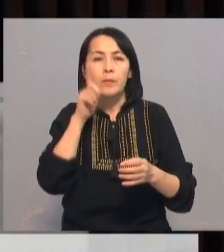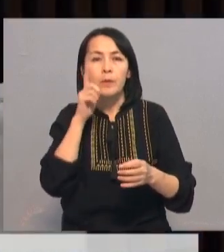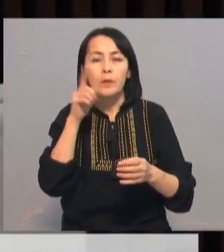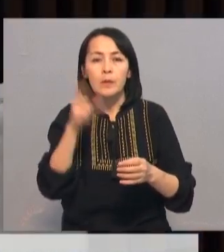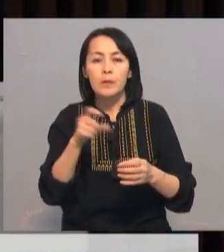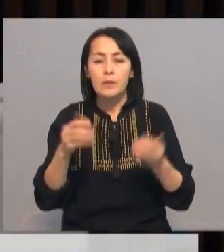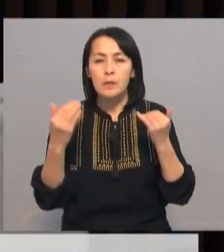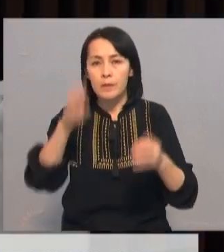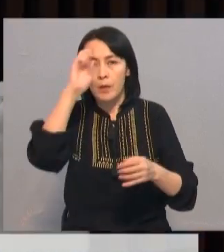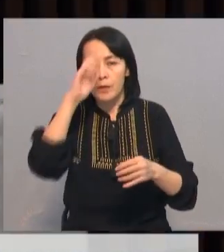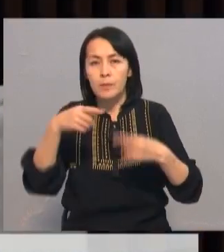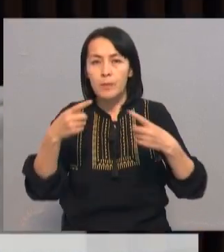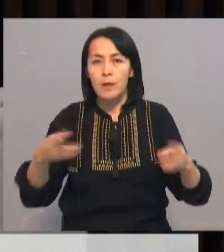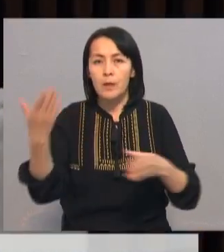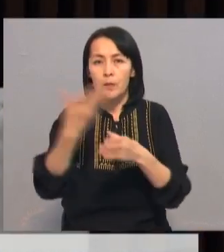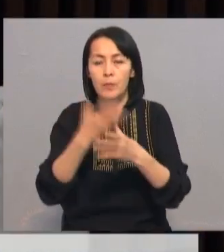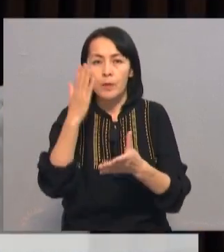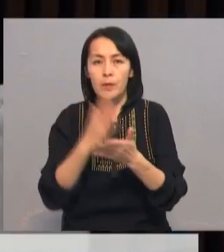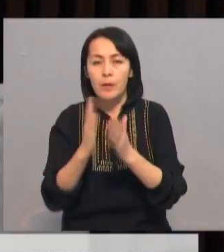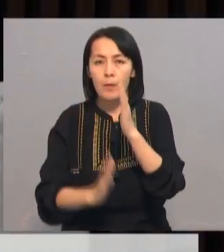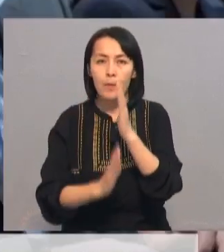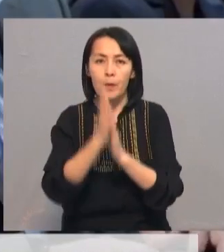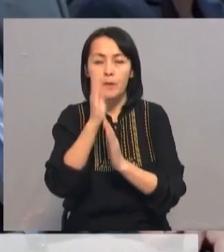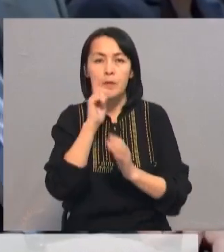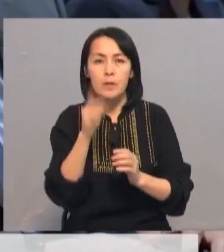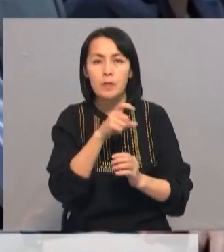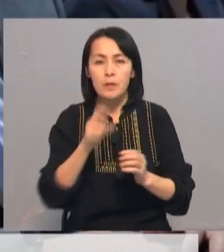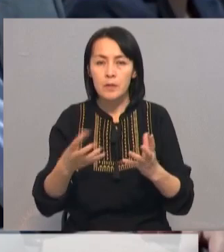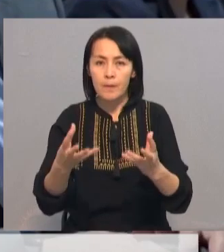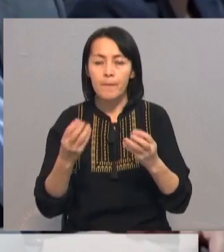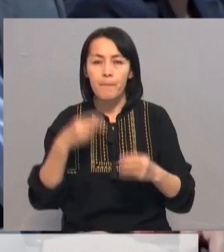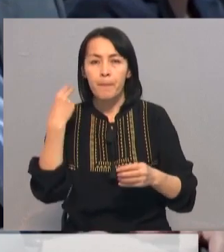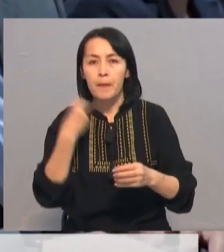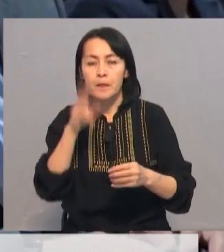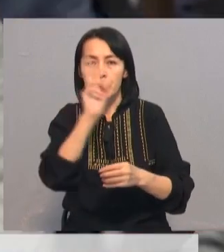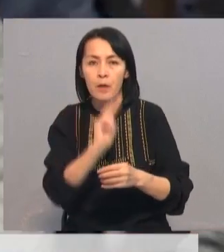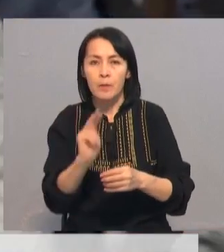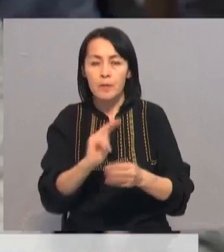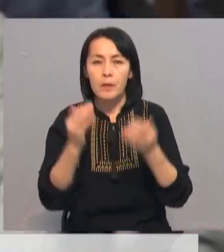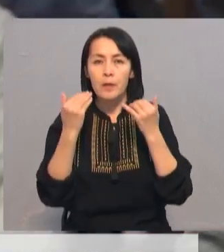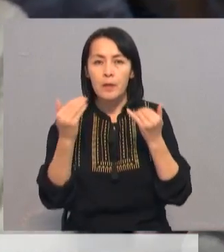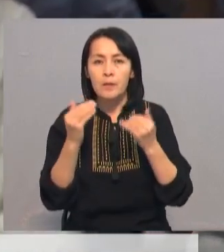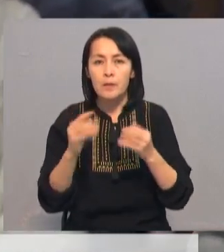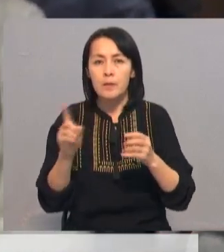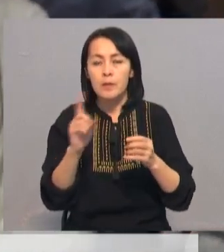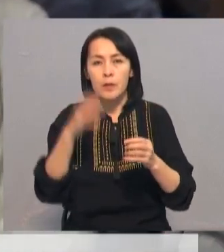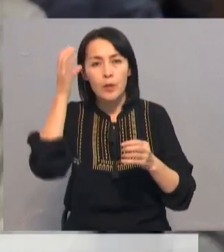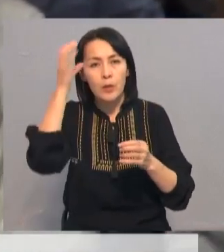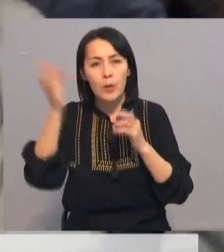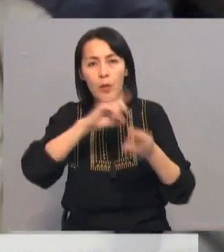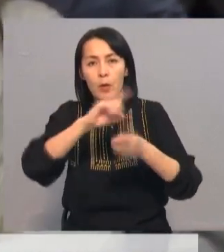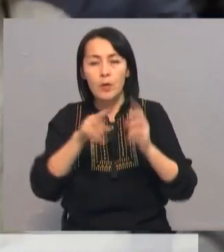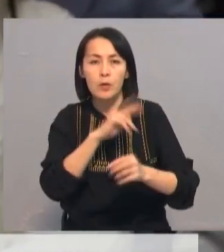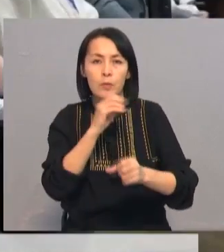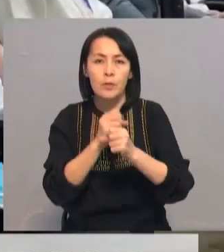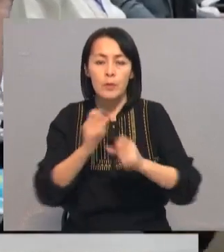Сегодня государство оказывает всестороннюю поддержку подрастающему поколению в получении качественного образования, занятий наукой,